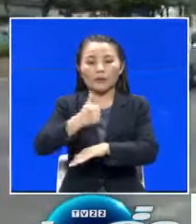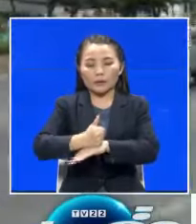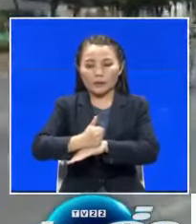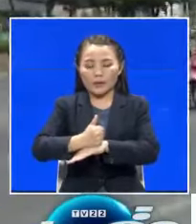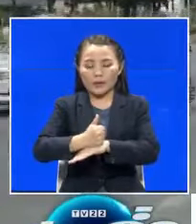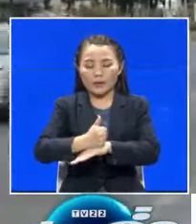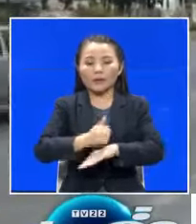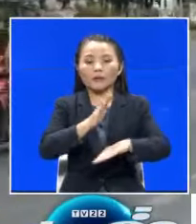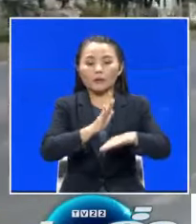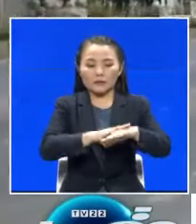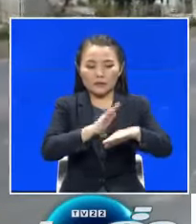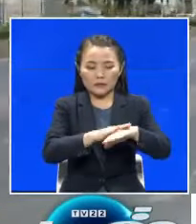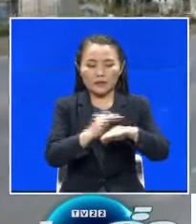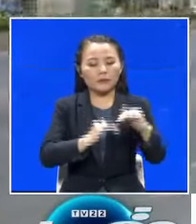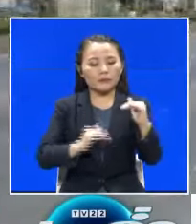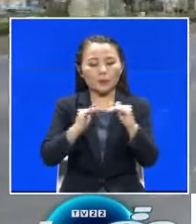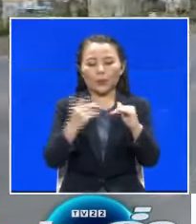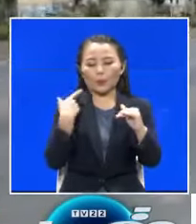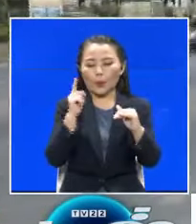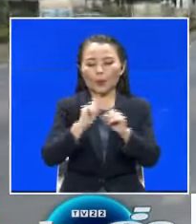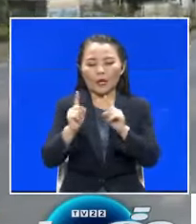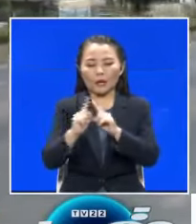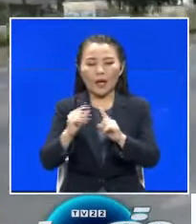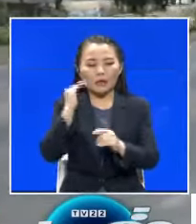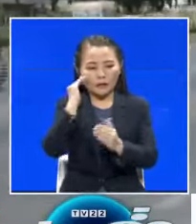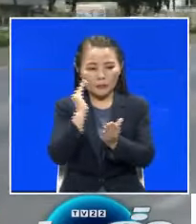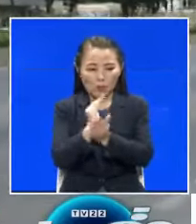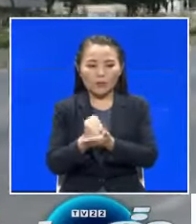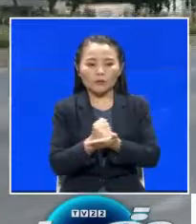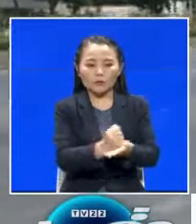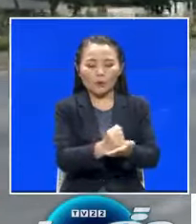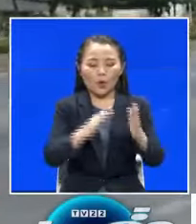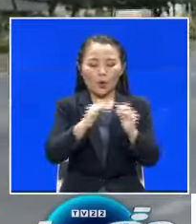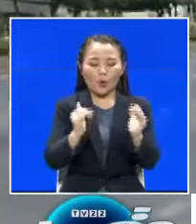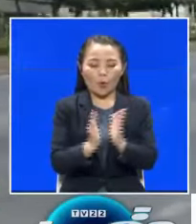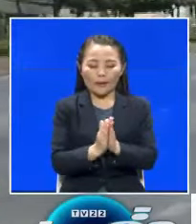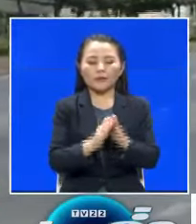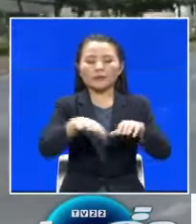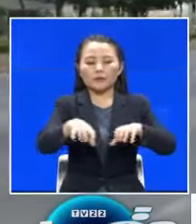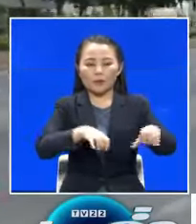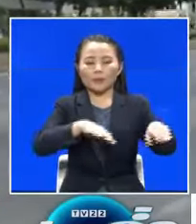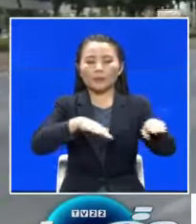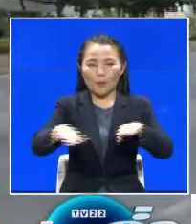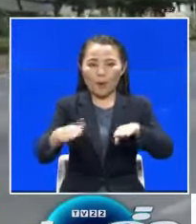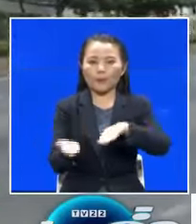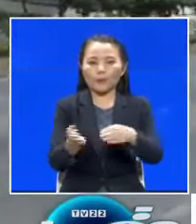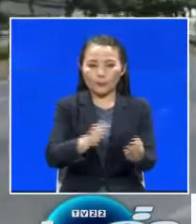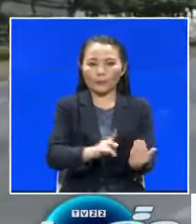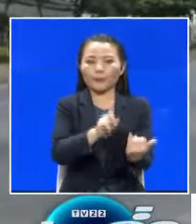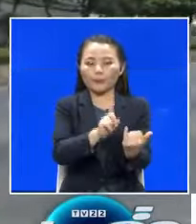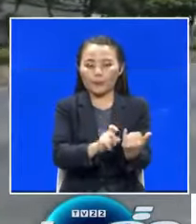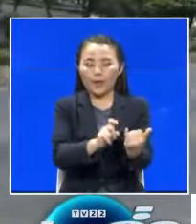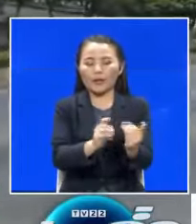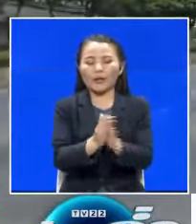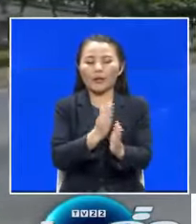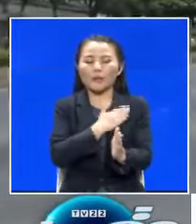ลกำชับให้ดูแลสิทธิประโยชน์เงินช่วยเหลือรวมไปถึงจัดเตรียมวัดซึ่งเป็นสถานที่ในการจัดงานศพให้เรียบร้อยนะคะ